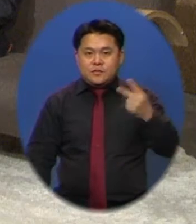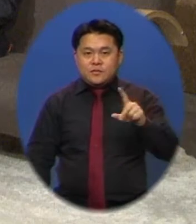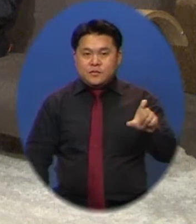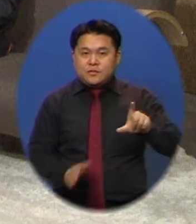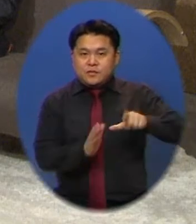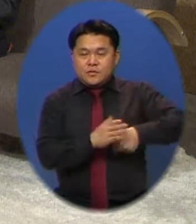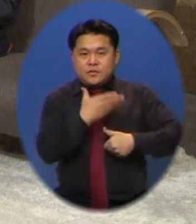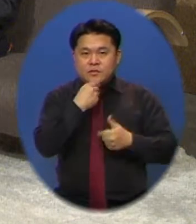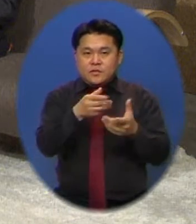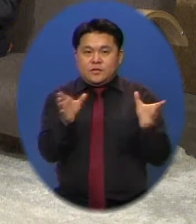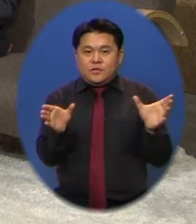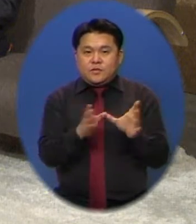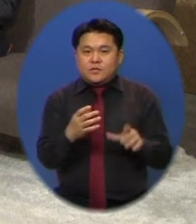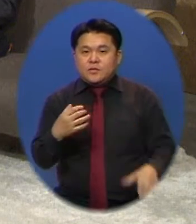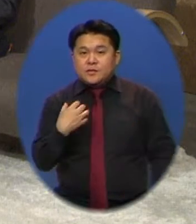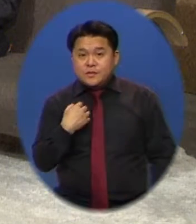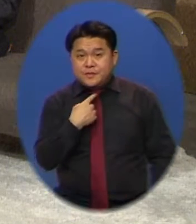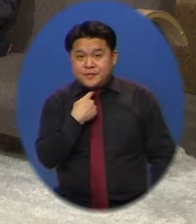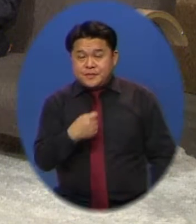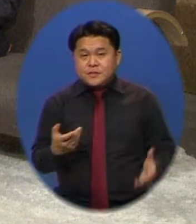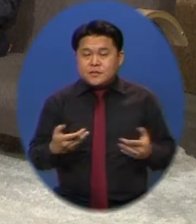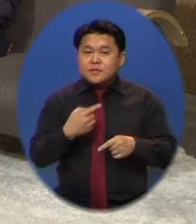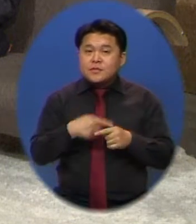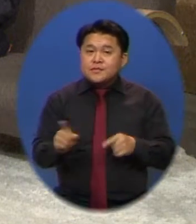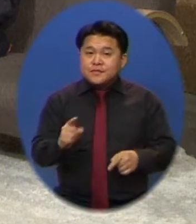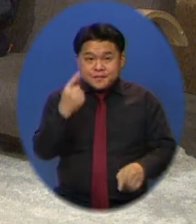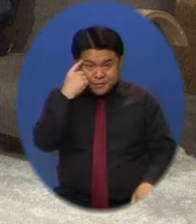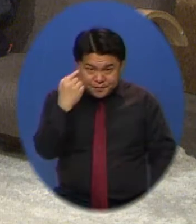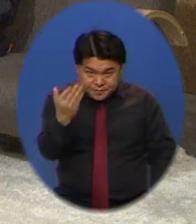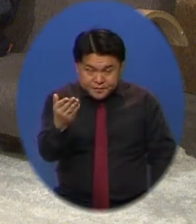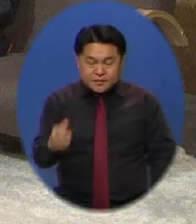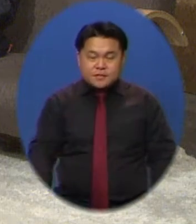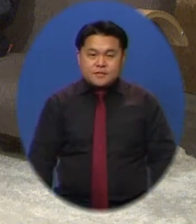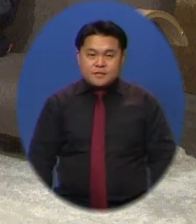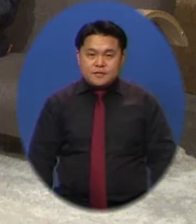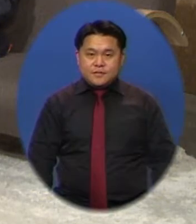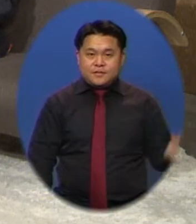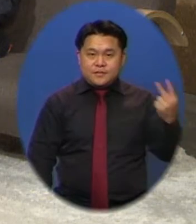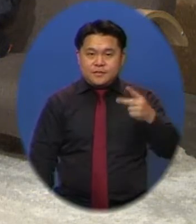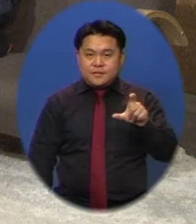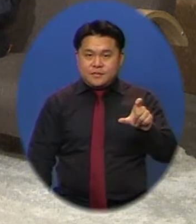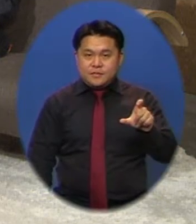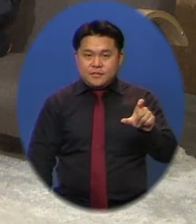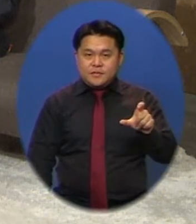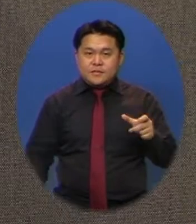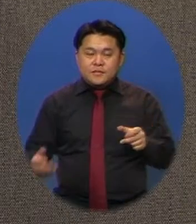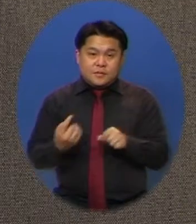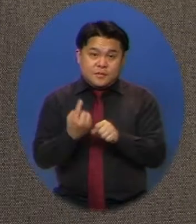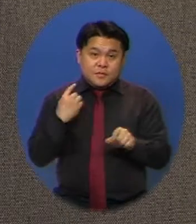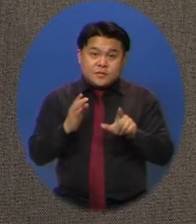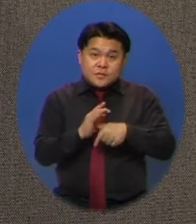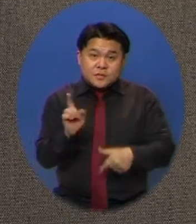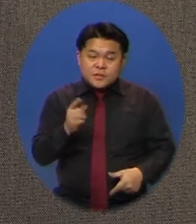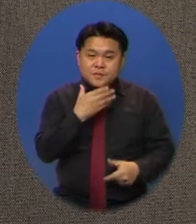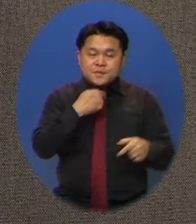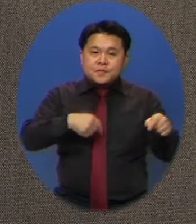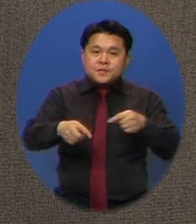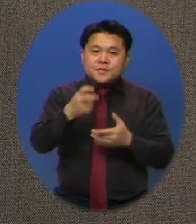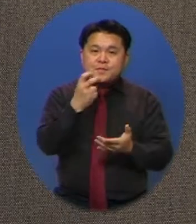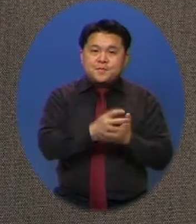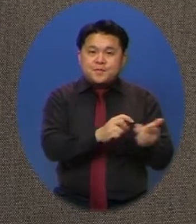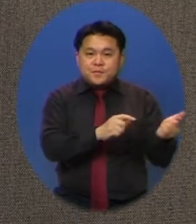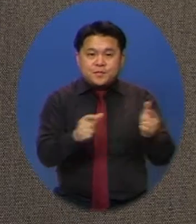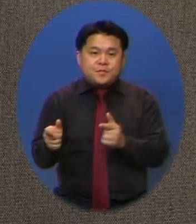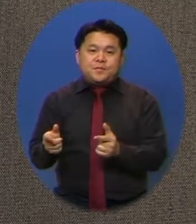2015년 복지부가 한 업무 평가를 한번 해주신다면 어떻게 될까요? 예, 2015년 작년에는 복지정책이